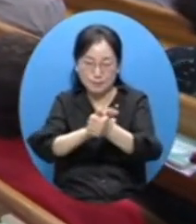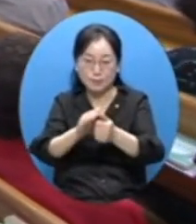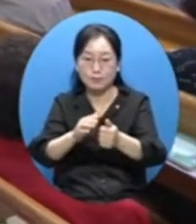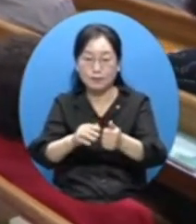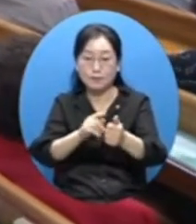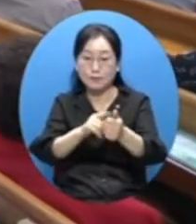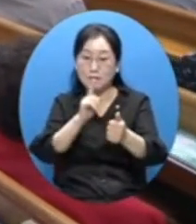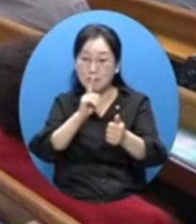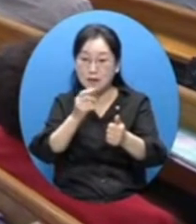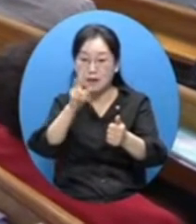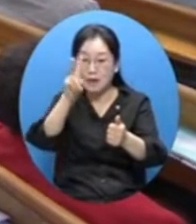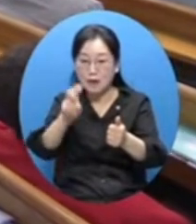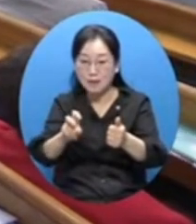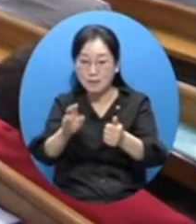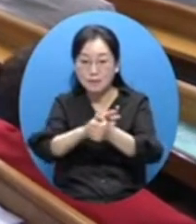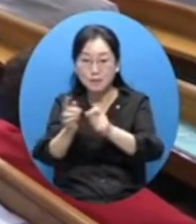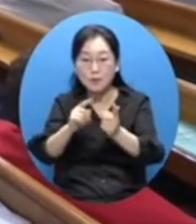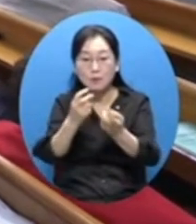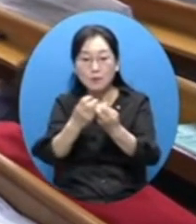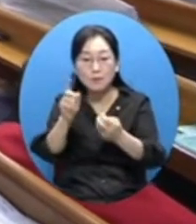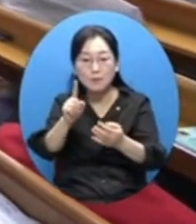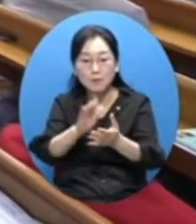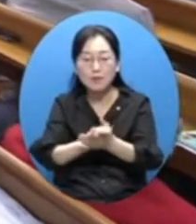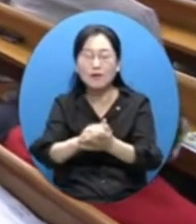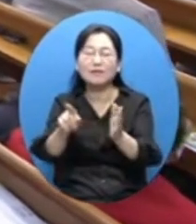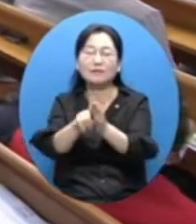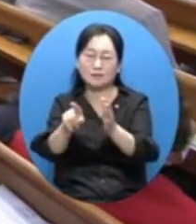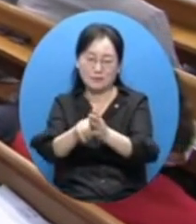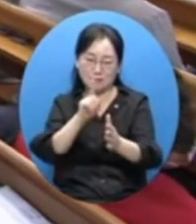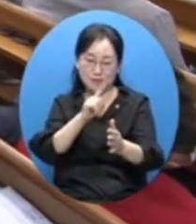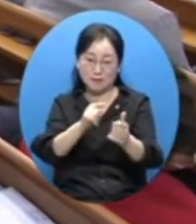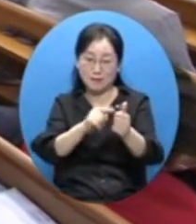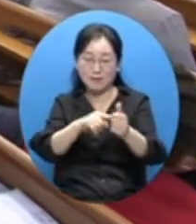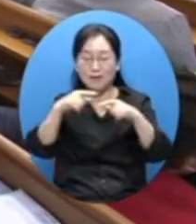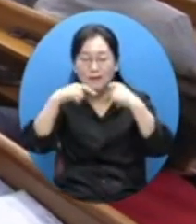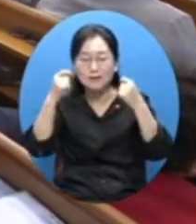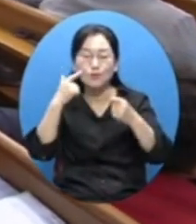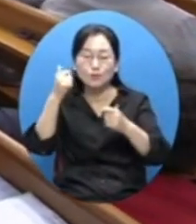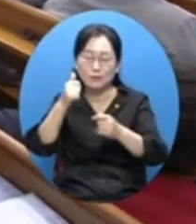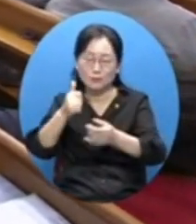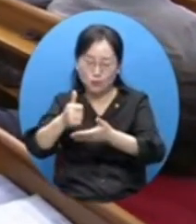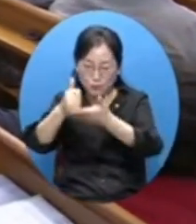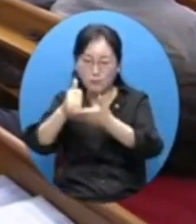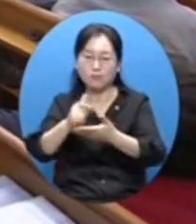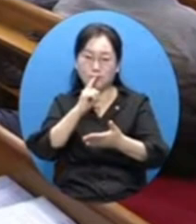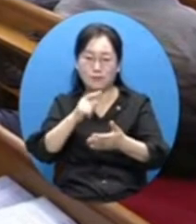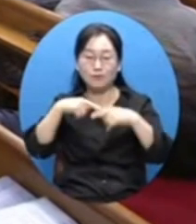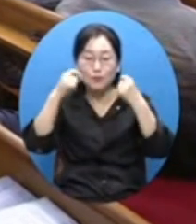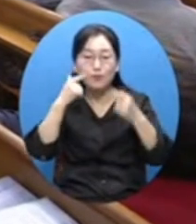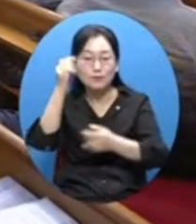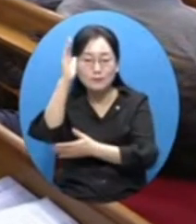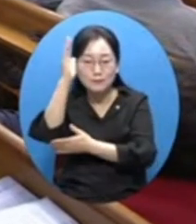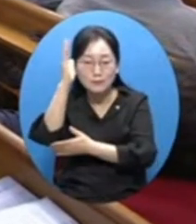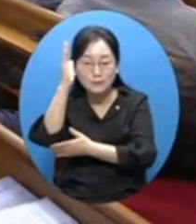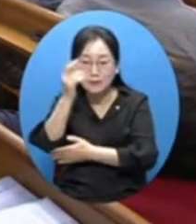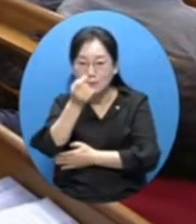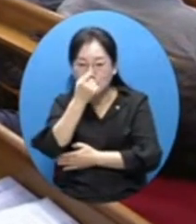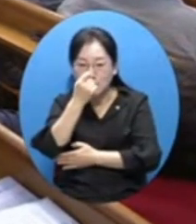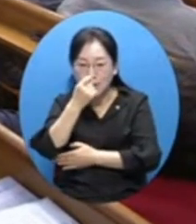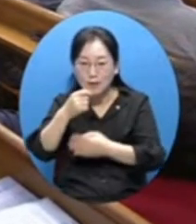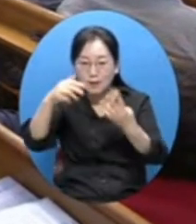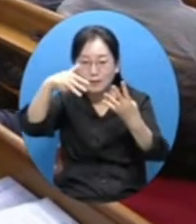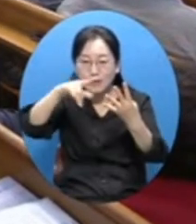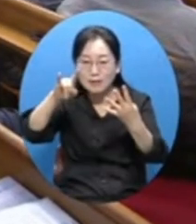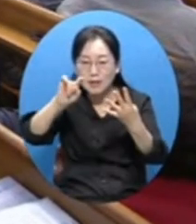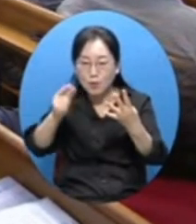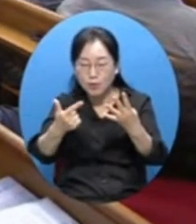치료법은 신앙입니다. 평소 조용히 목사님을 존경하던 믿음의 사람 이희대 박사님은 조용히 목사님의 말씀을 통하여 깨달은 사천의 믿음,